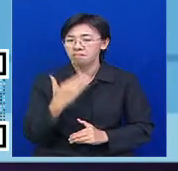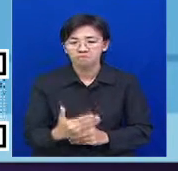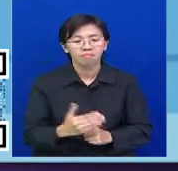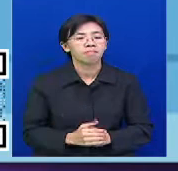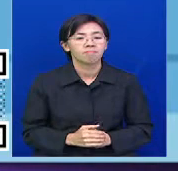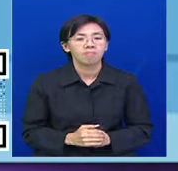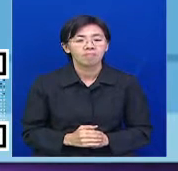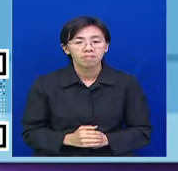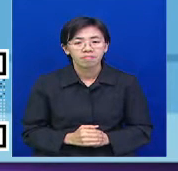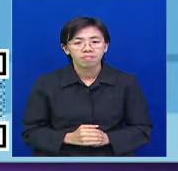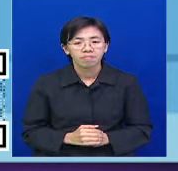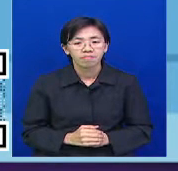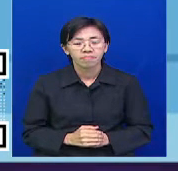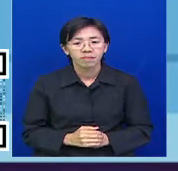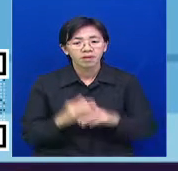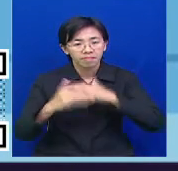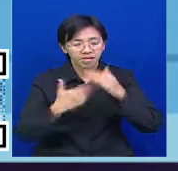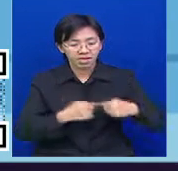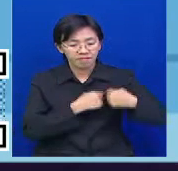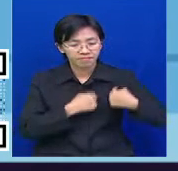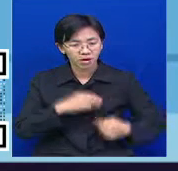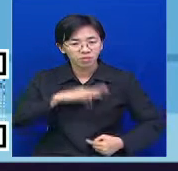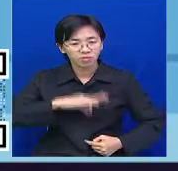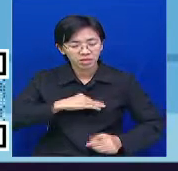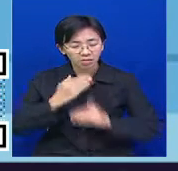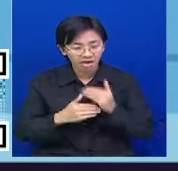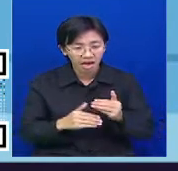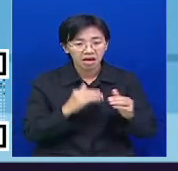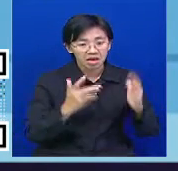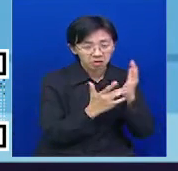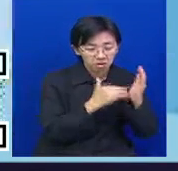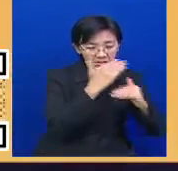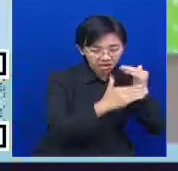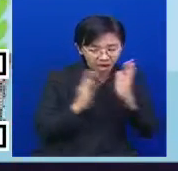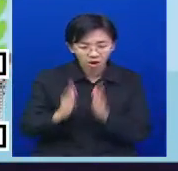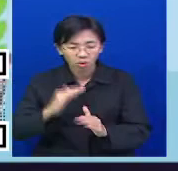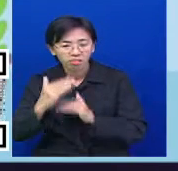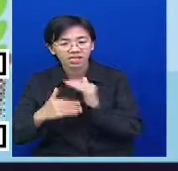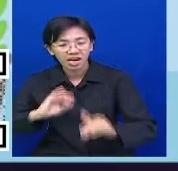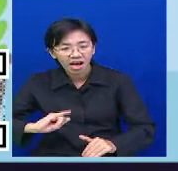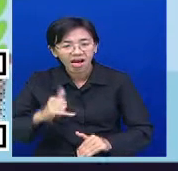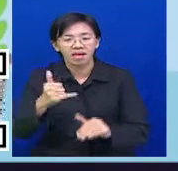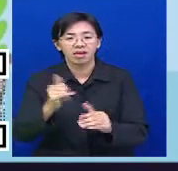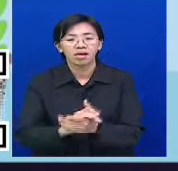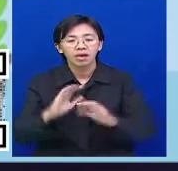วมทั้งไม่ลืมที่จะพัฒนาจิตใจควบคู่ไปกับวัตถุหรือเทคโนโลยีโด